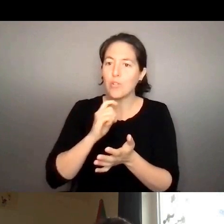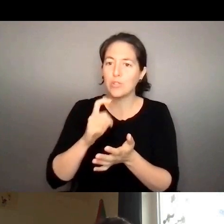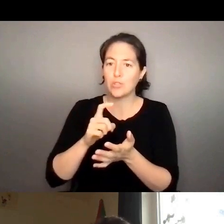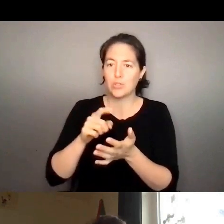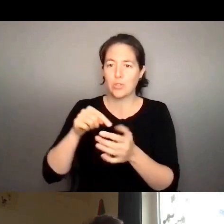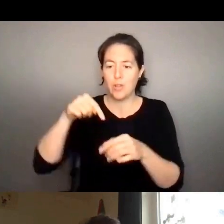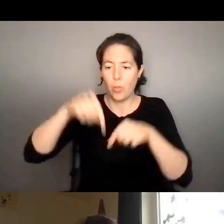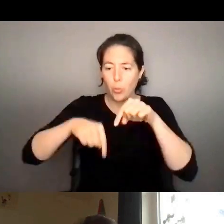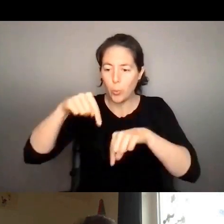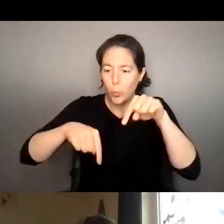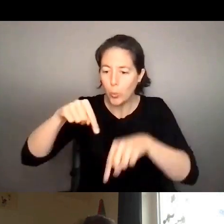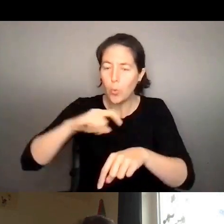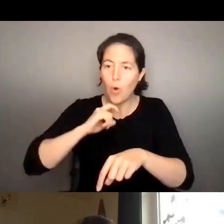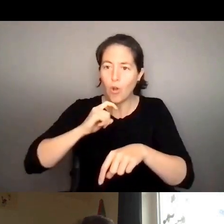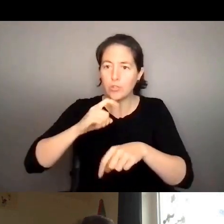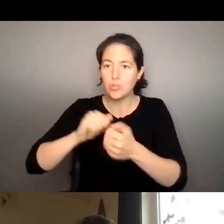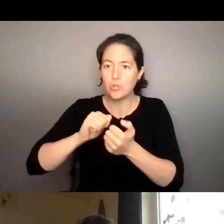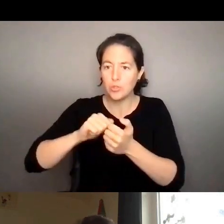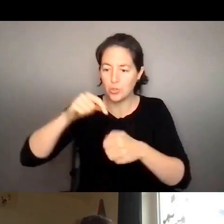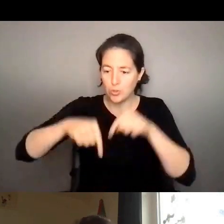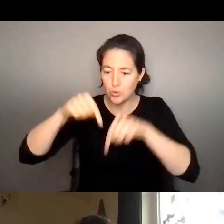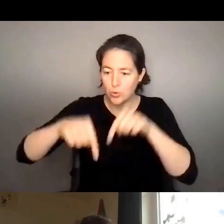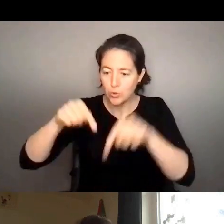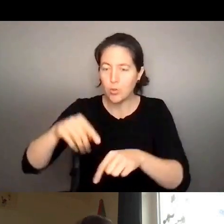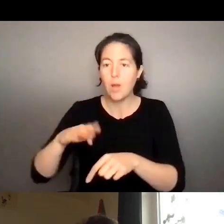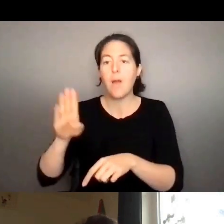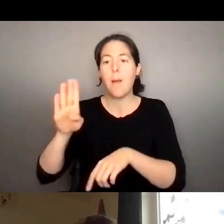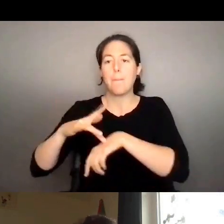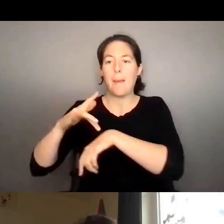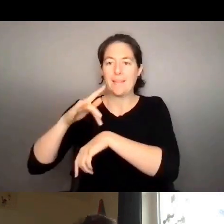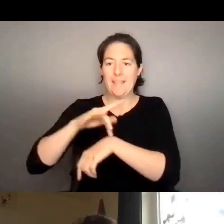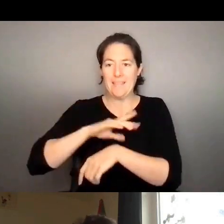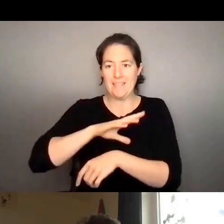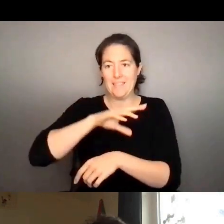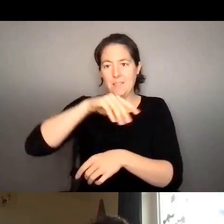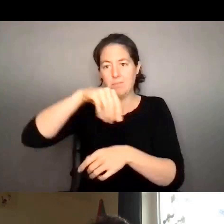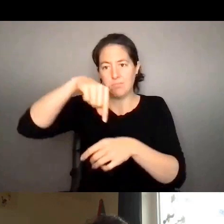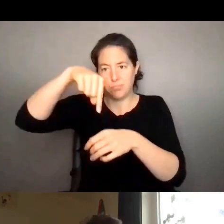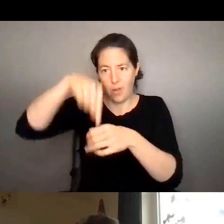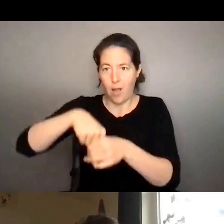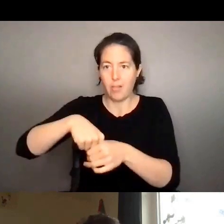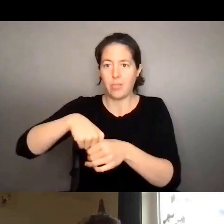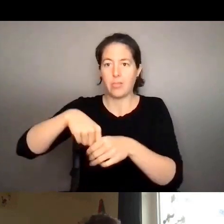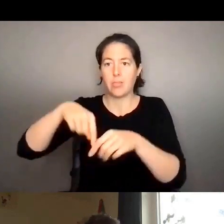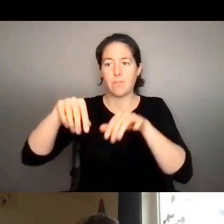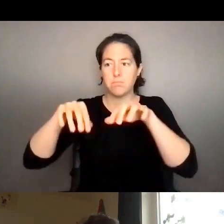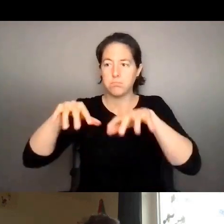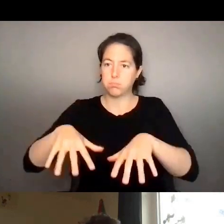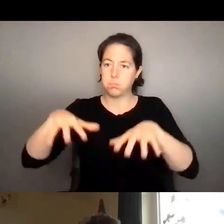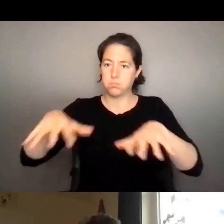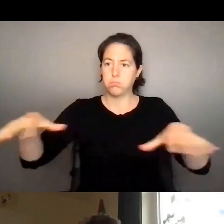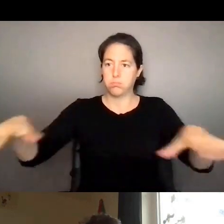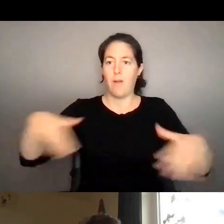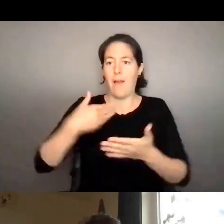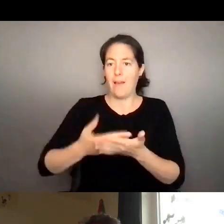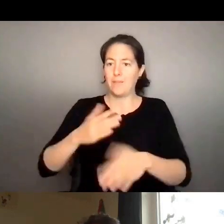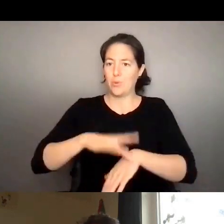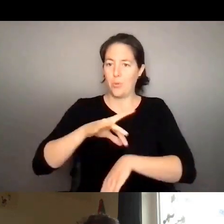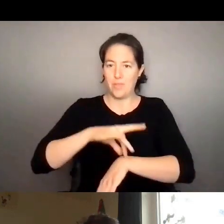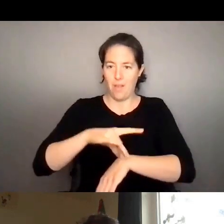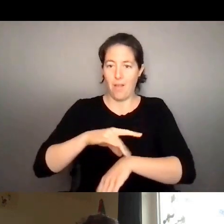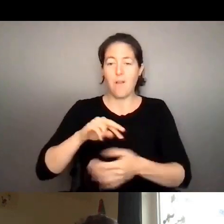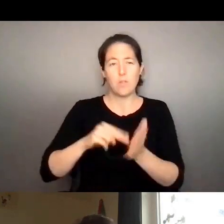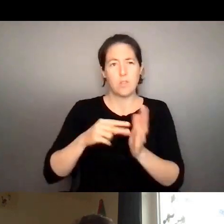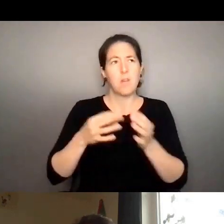pour que des bactéries puissent lentement migrer, atterrir, puis lentement s'installer sur la Terre. Donc, il y a